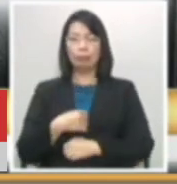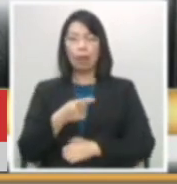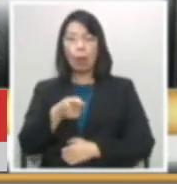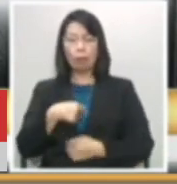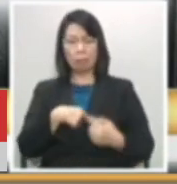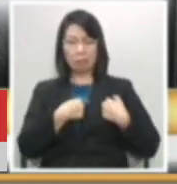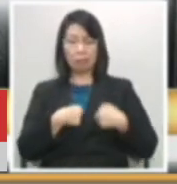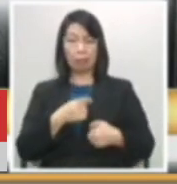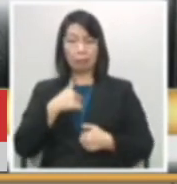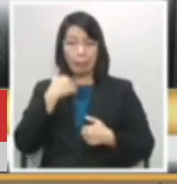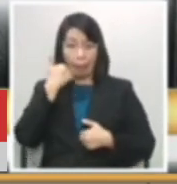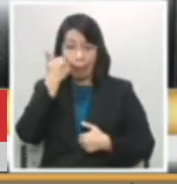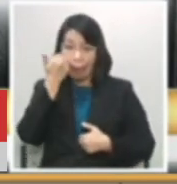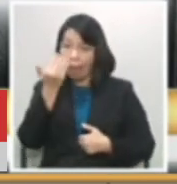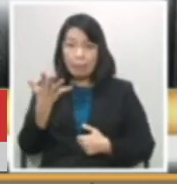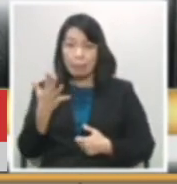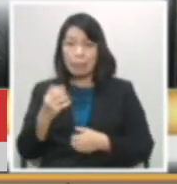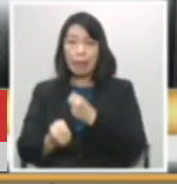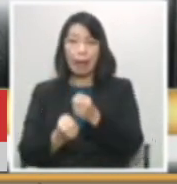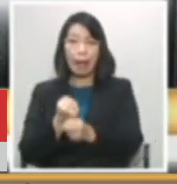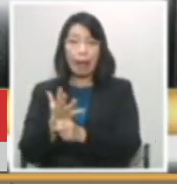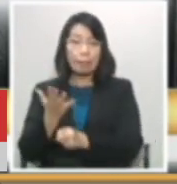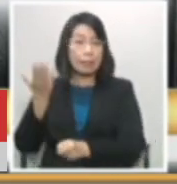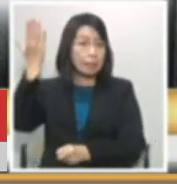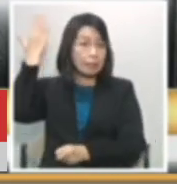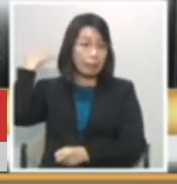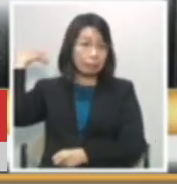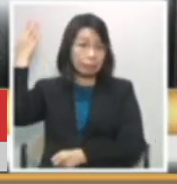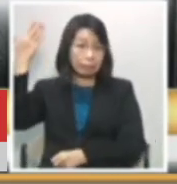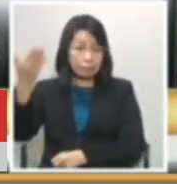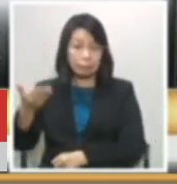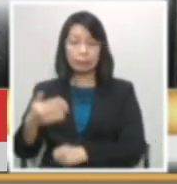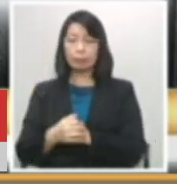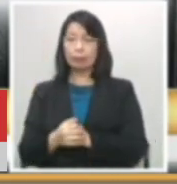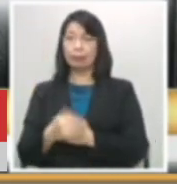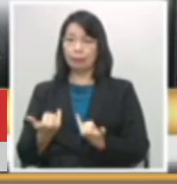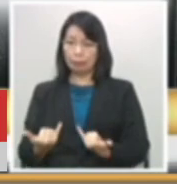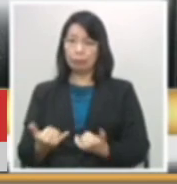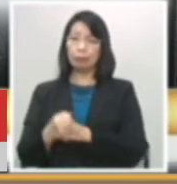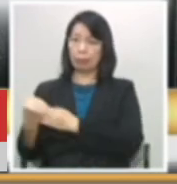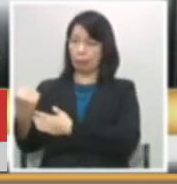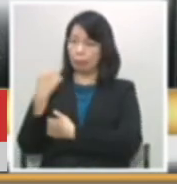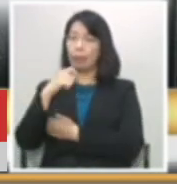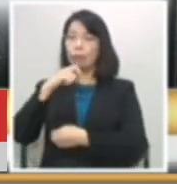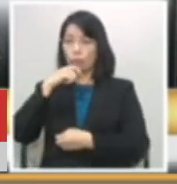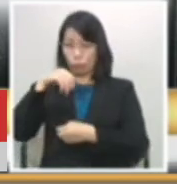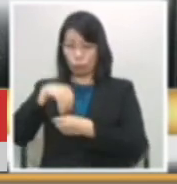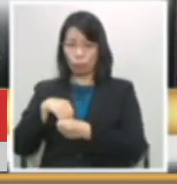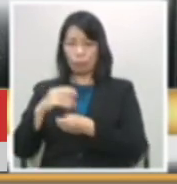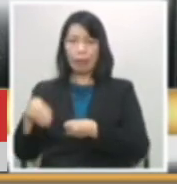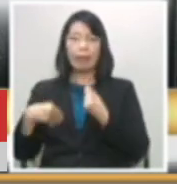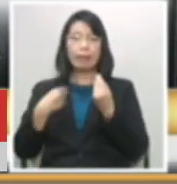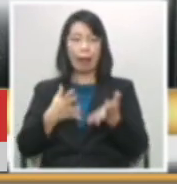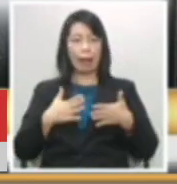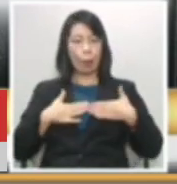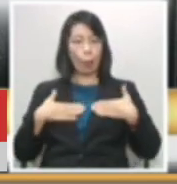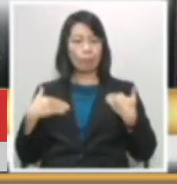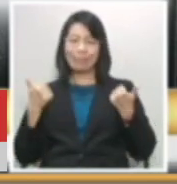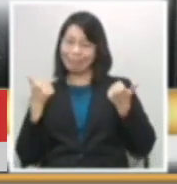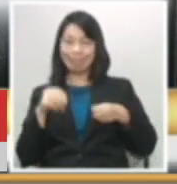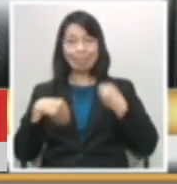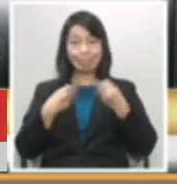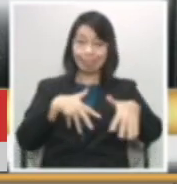ปีที่ท่านได้ยึดอำนาจจากรัฐบาลพลเรือนด้วยเหตุผลที่ว่าจะคืนความสุขให้กับประชาชน